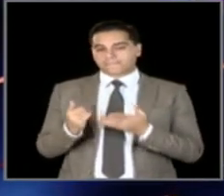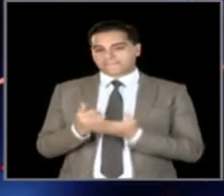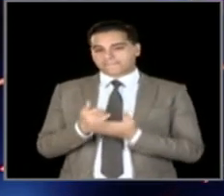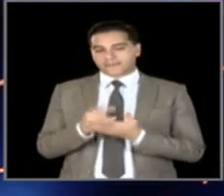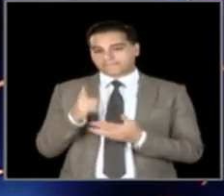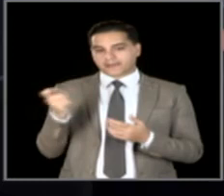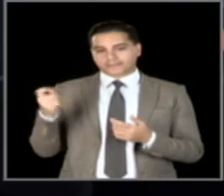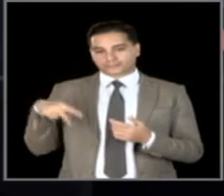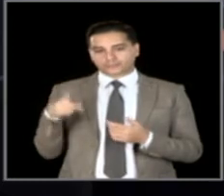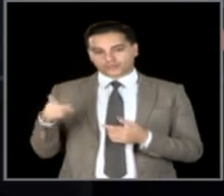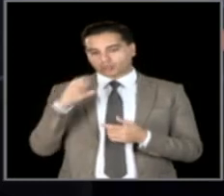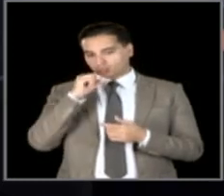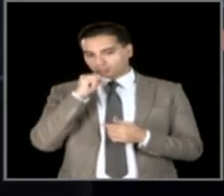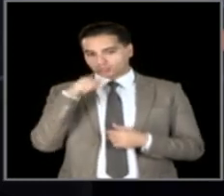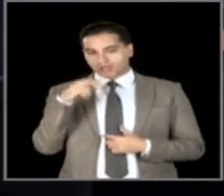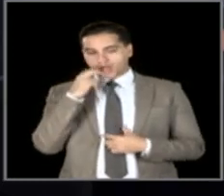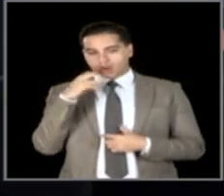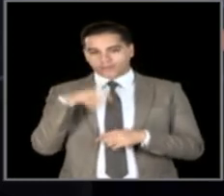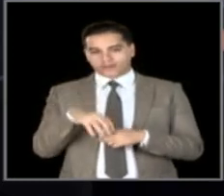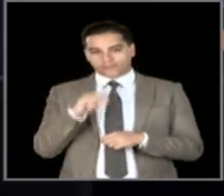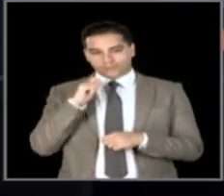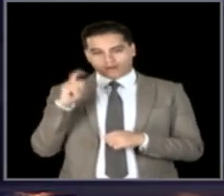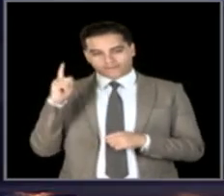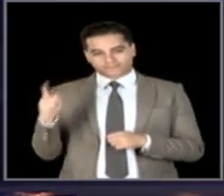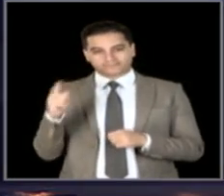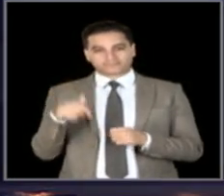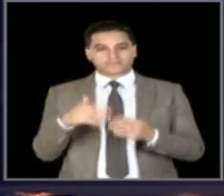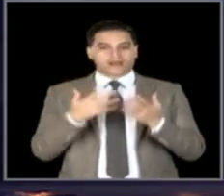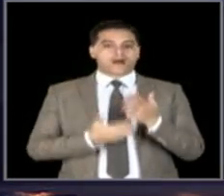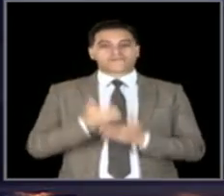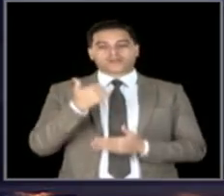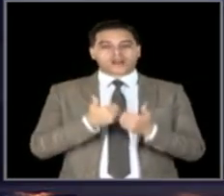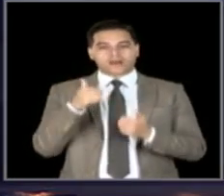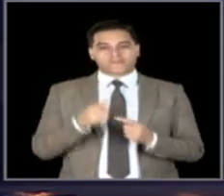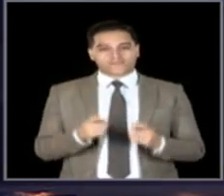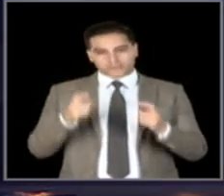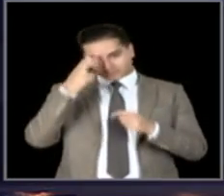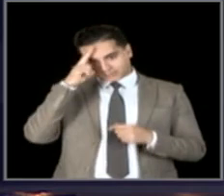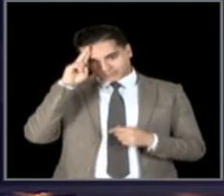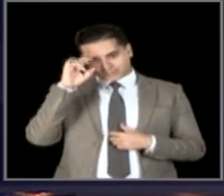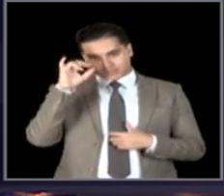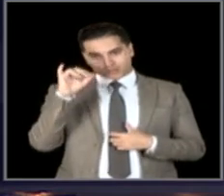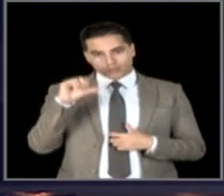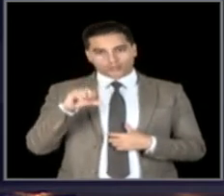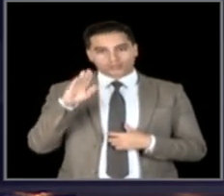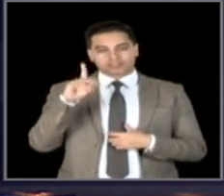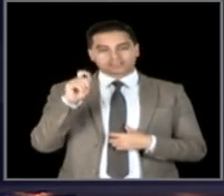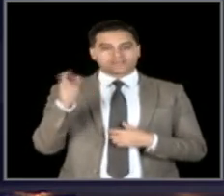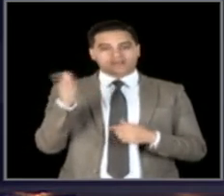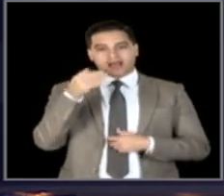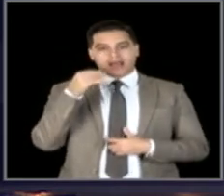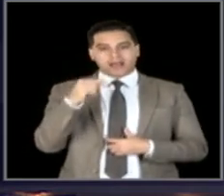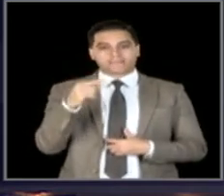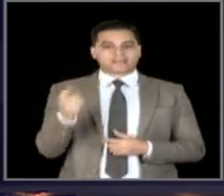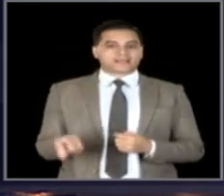125 الخصوص الاليوبيه افضل لاعب في ماتش النهارده يوسف احمد